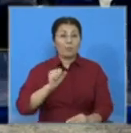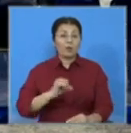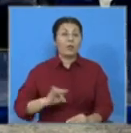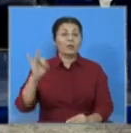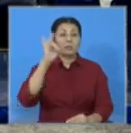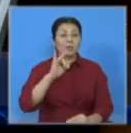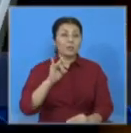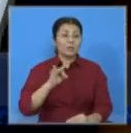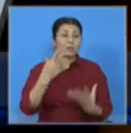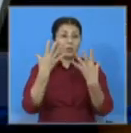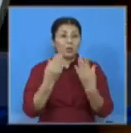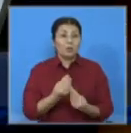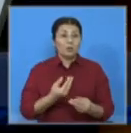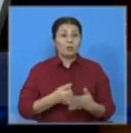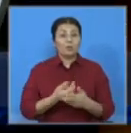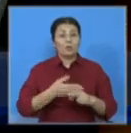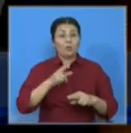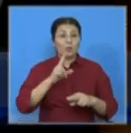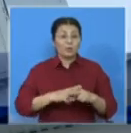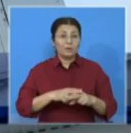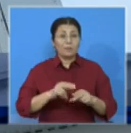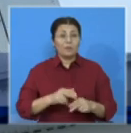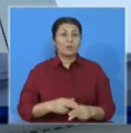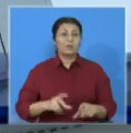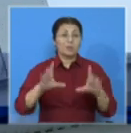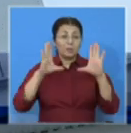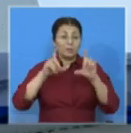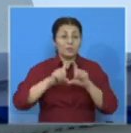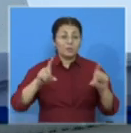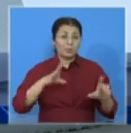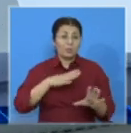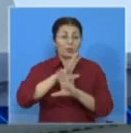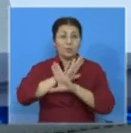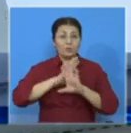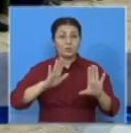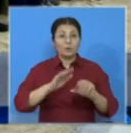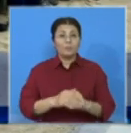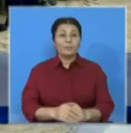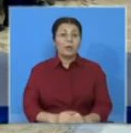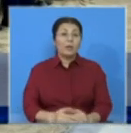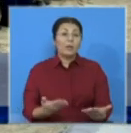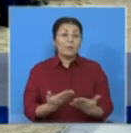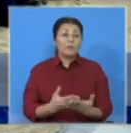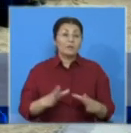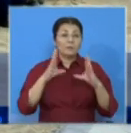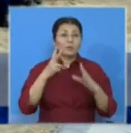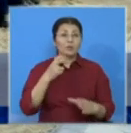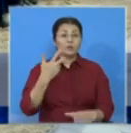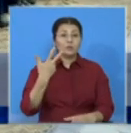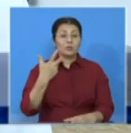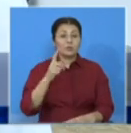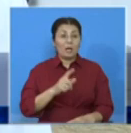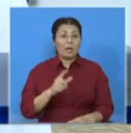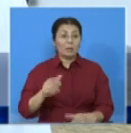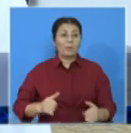сәт. Осыған дейін тұрғылықты халық діни рәсімдерді үйде жасаған болса, енді ауылдықтардың өз мешіті бар. Мешіт 300 адамға